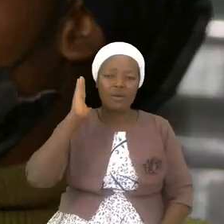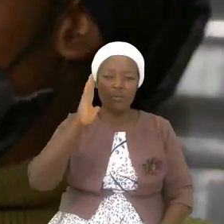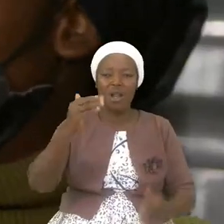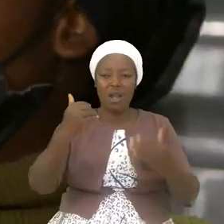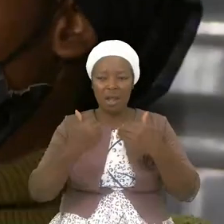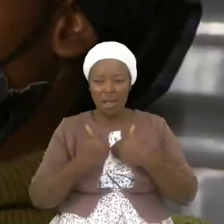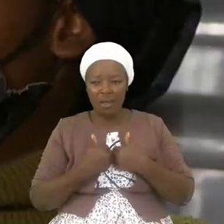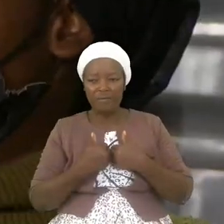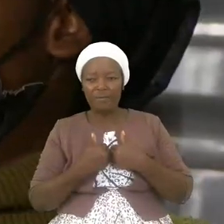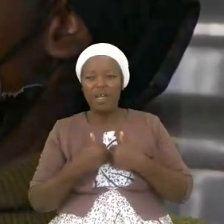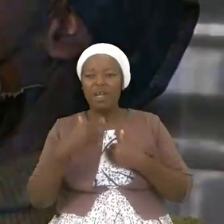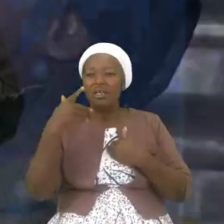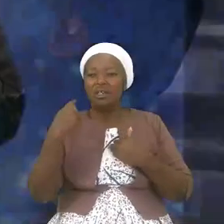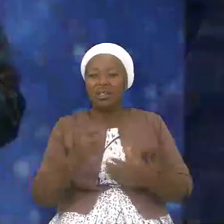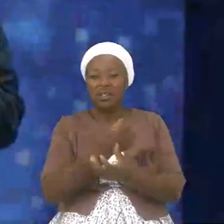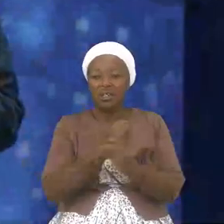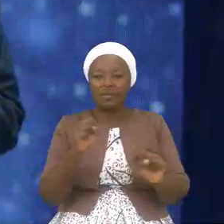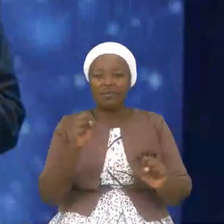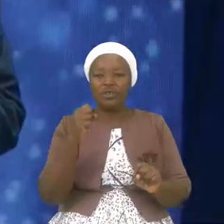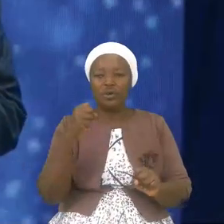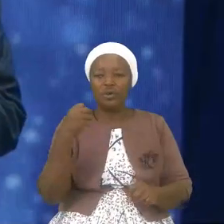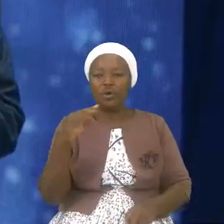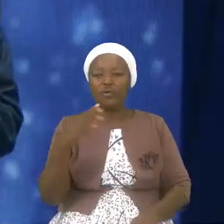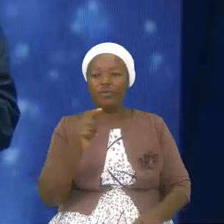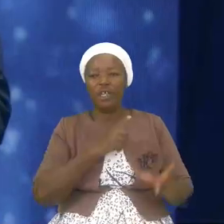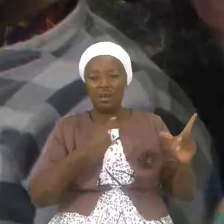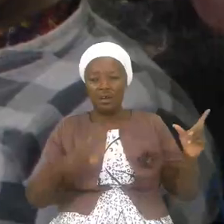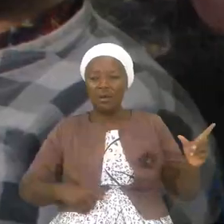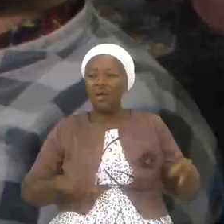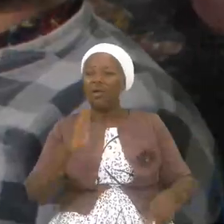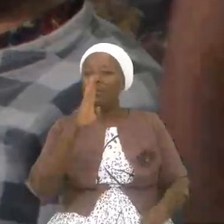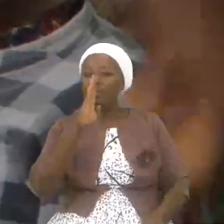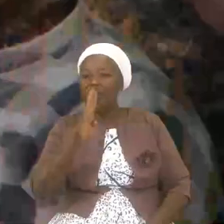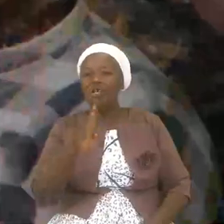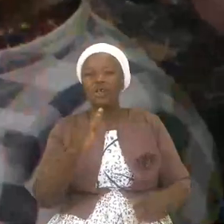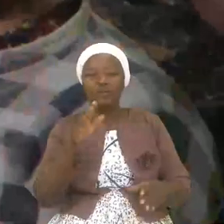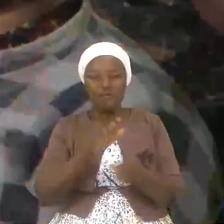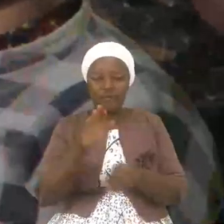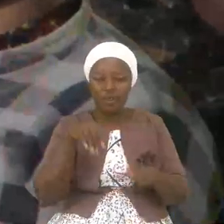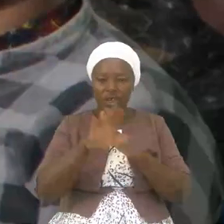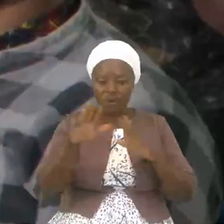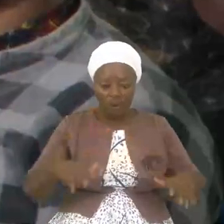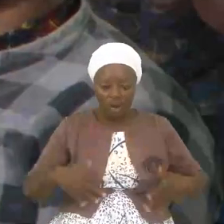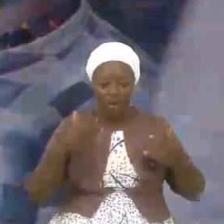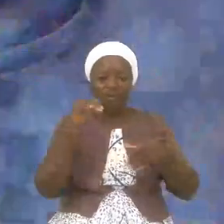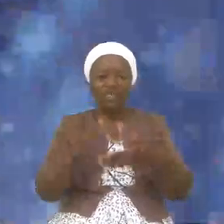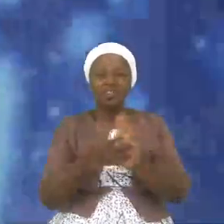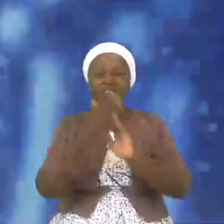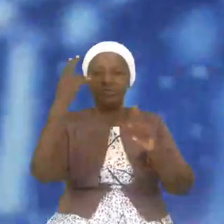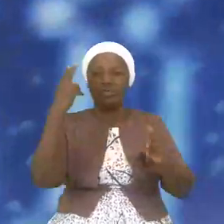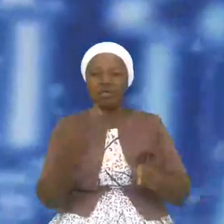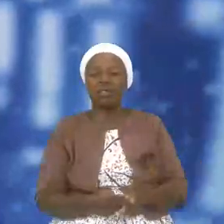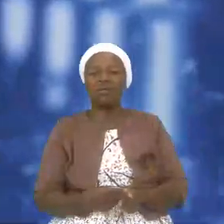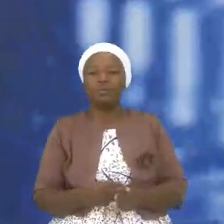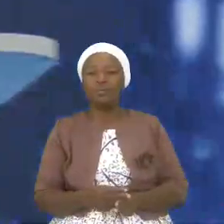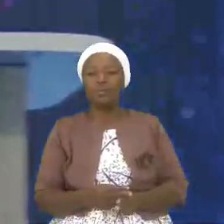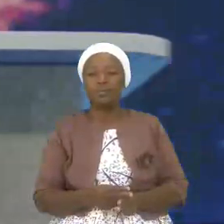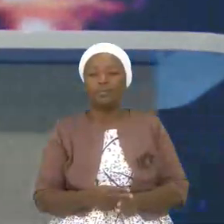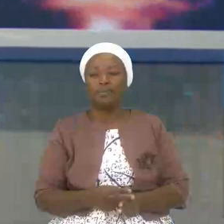J'aurai le salut du Seigneur. Que cela soit accompli dans ta vie au nom de